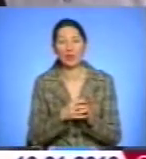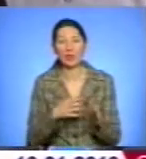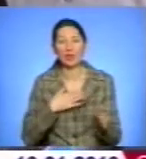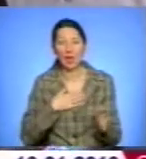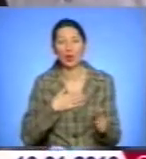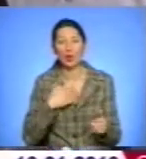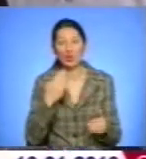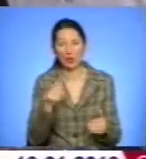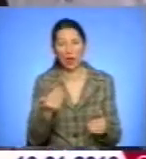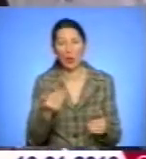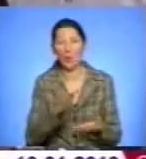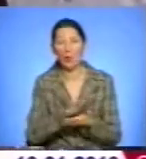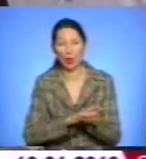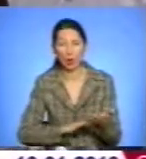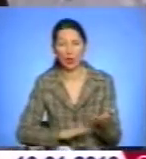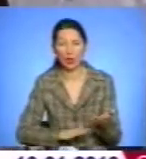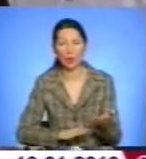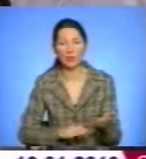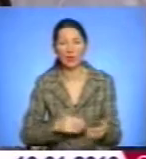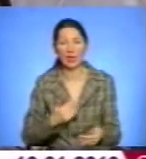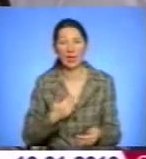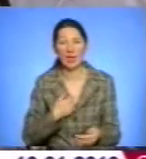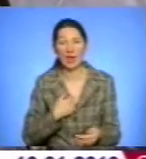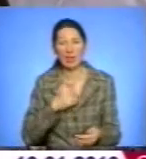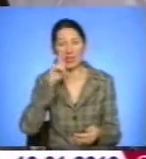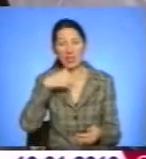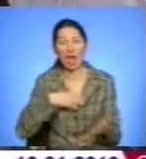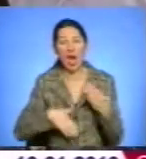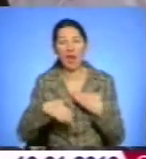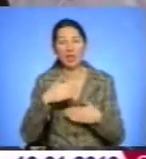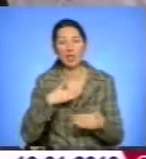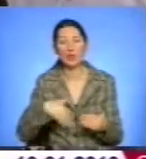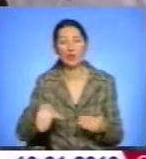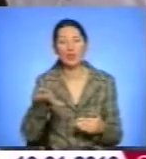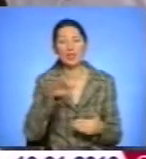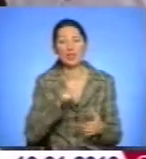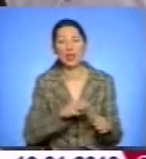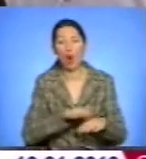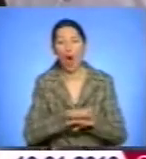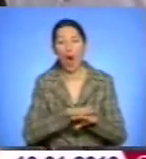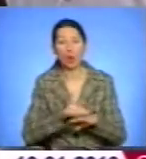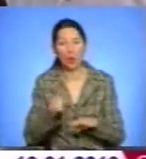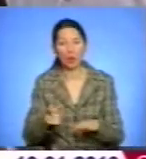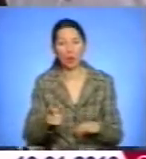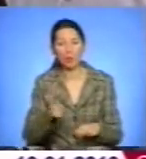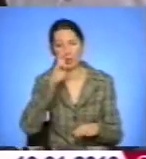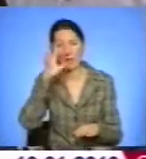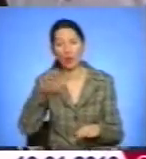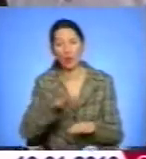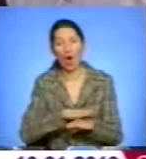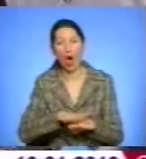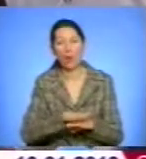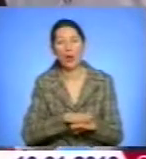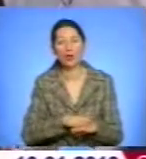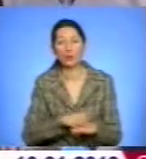нашого з вами продовження. І я, знаєте, радію всією громадою, славною громадою Тернопільщиною,